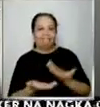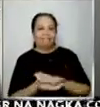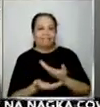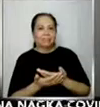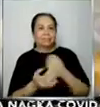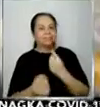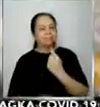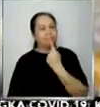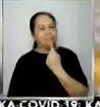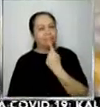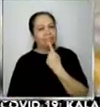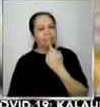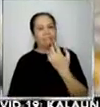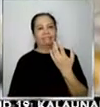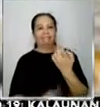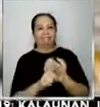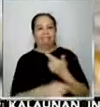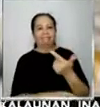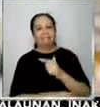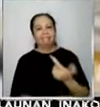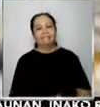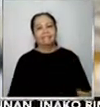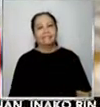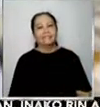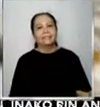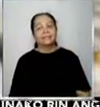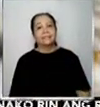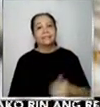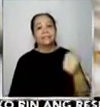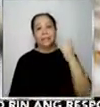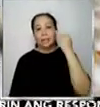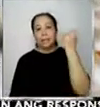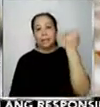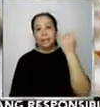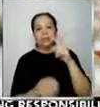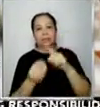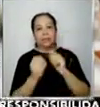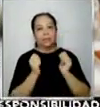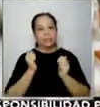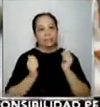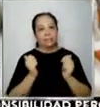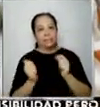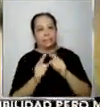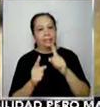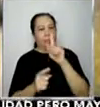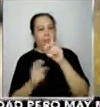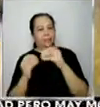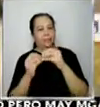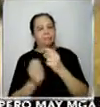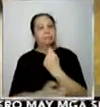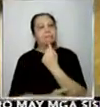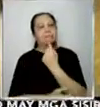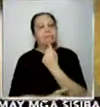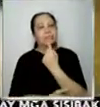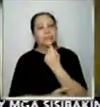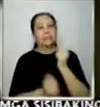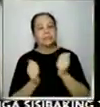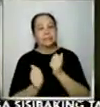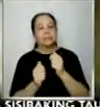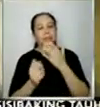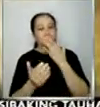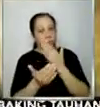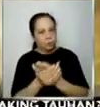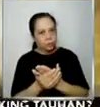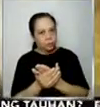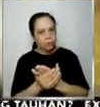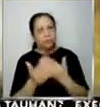yung isa't isa. Bukod kay Jack, ang pag-arte ang isa pa sa namimiss ni Barbie. Mabuti na lamang daw at nabigyan siya